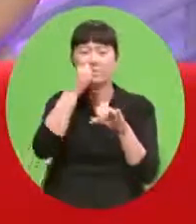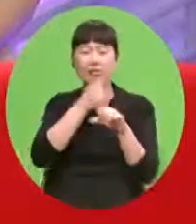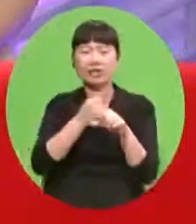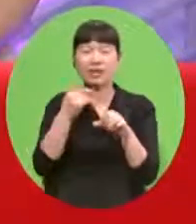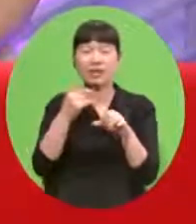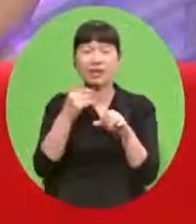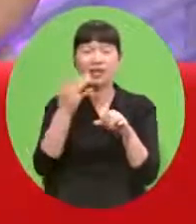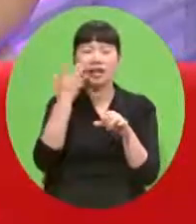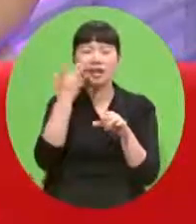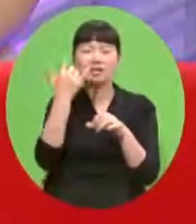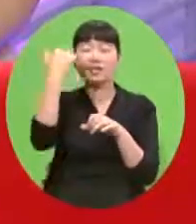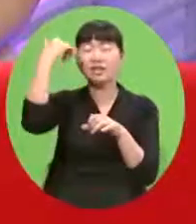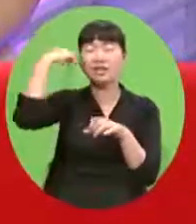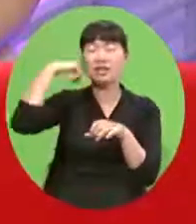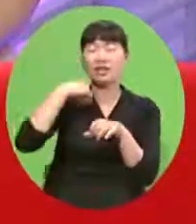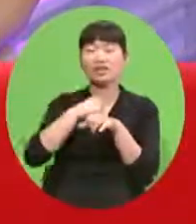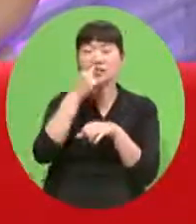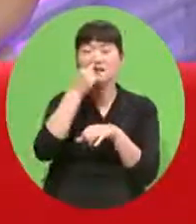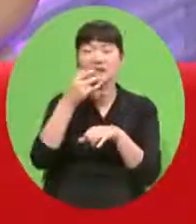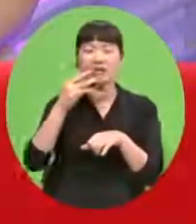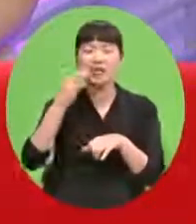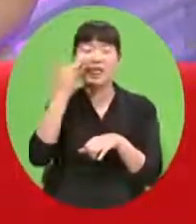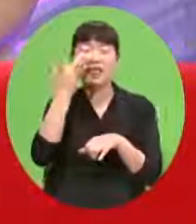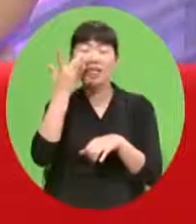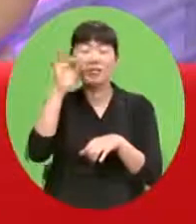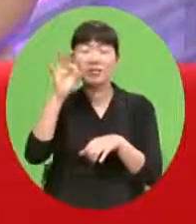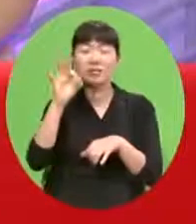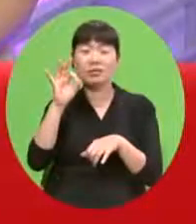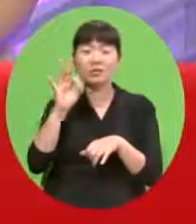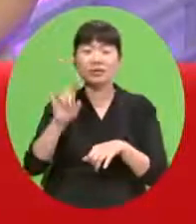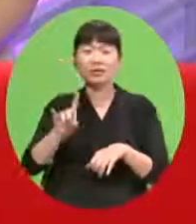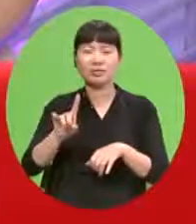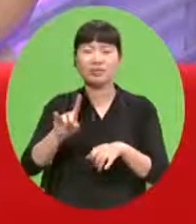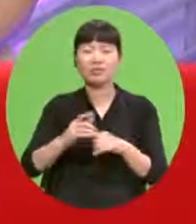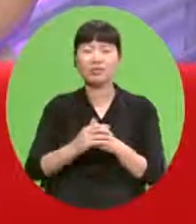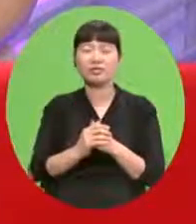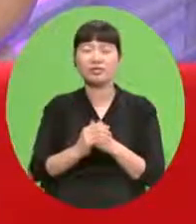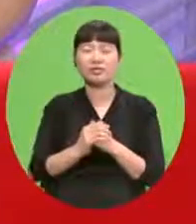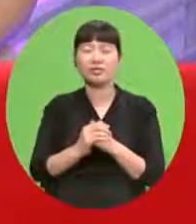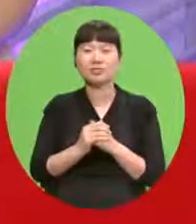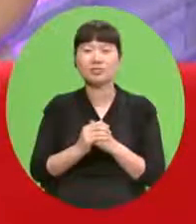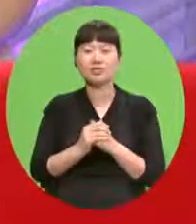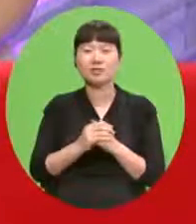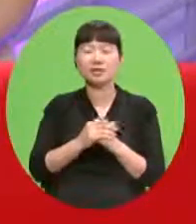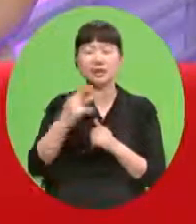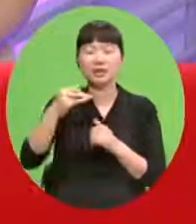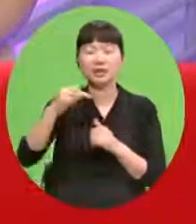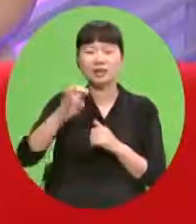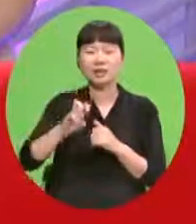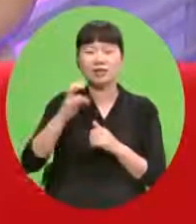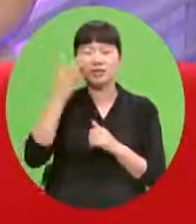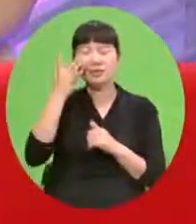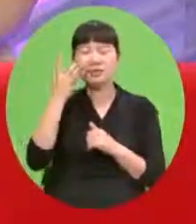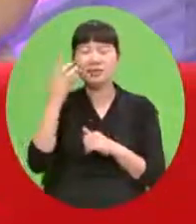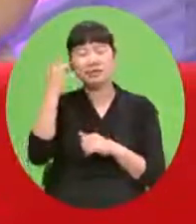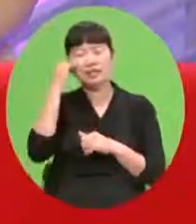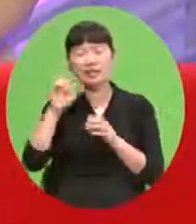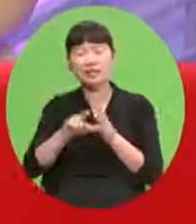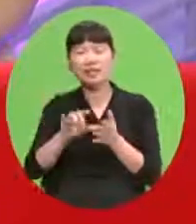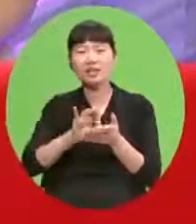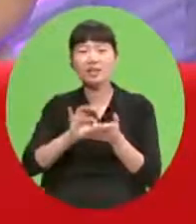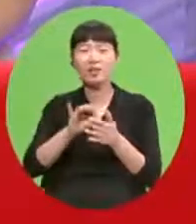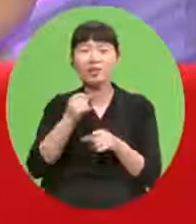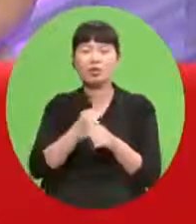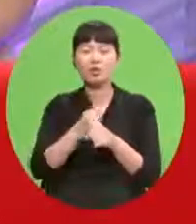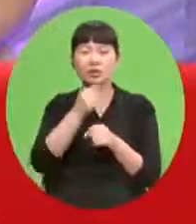네. 뒤로 밀려 가지고. 근데 요새 그 렌즈들은 그 드립 렌즈는 원래 잘 때 쓸 수 있게 만든